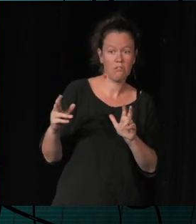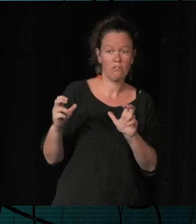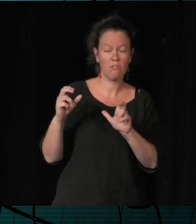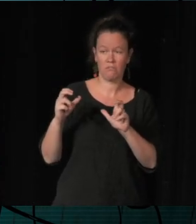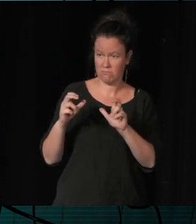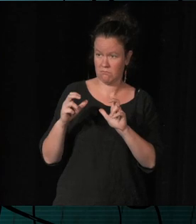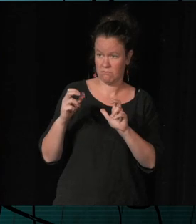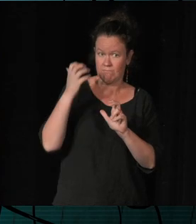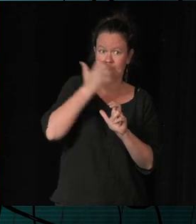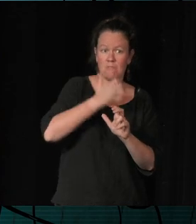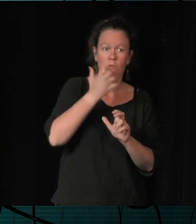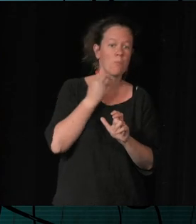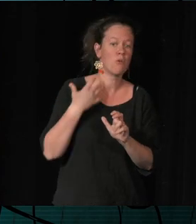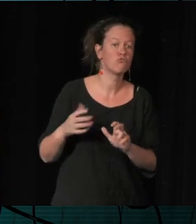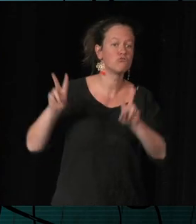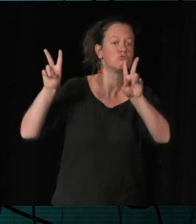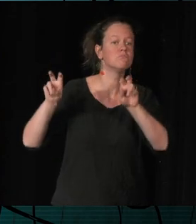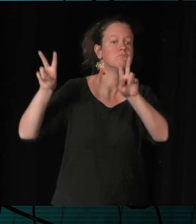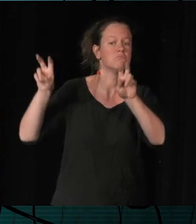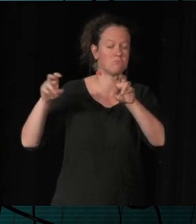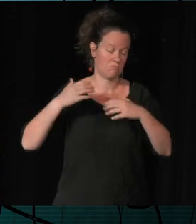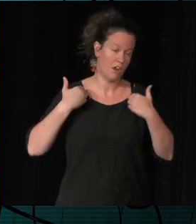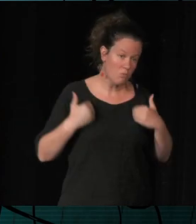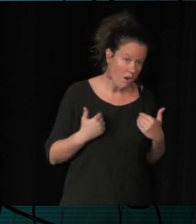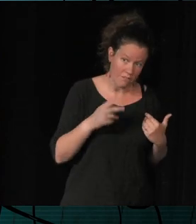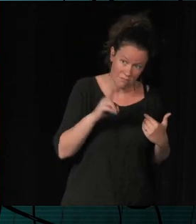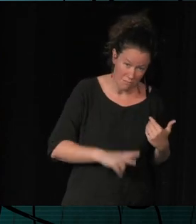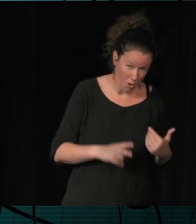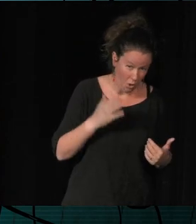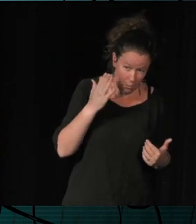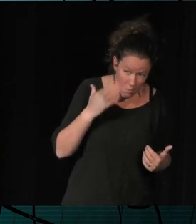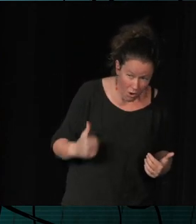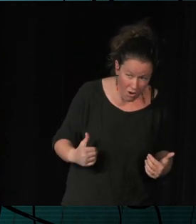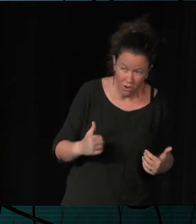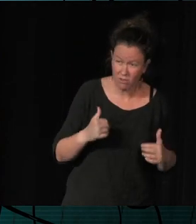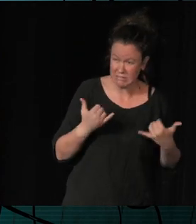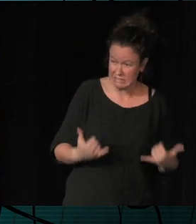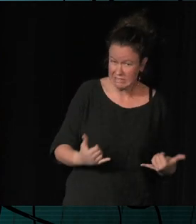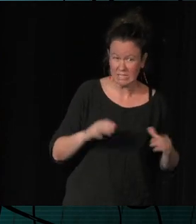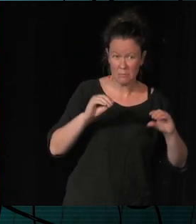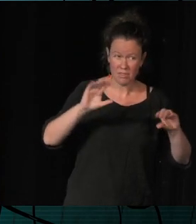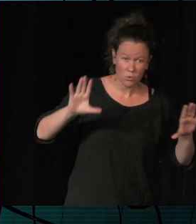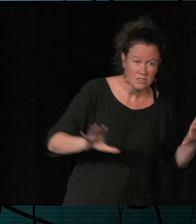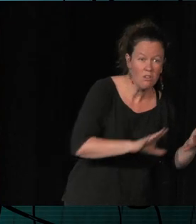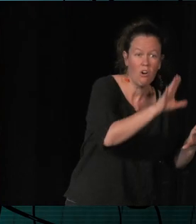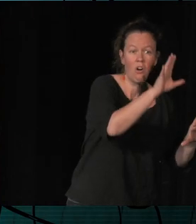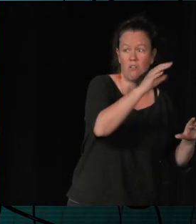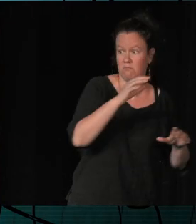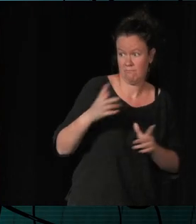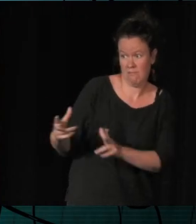là, je parle de... Blanc-Bec occidental qui découvre ce sujet avec son jeu parce qu'il avait des bonnes reviews sur